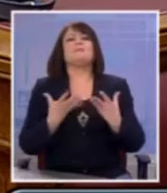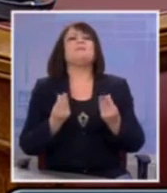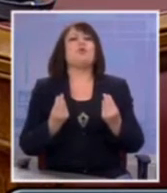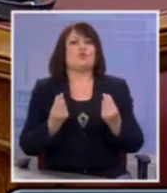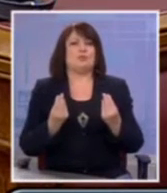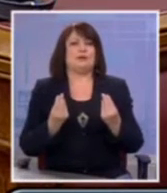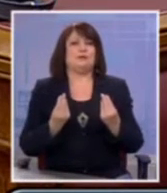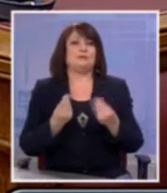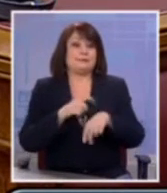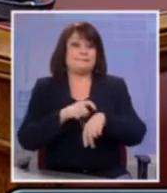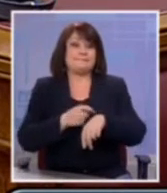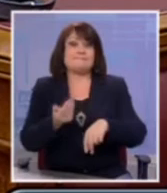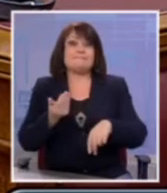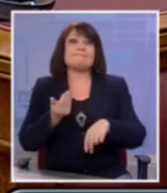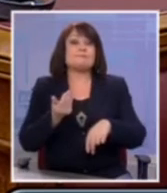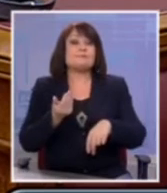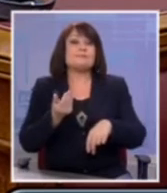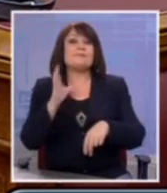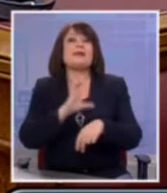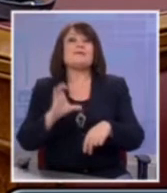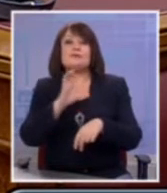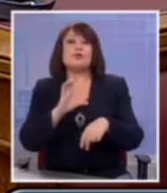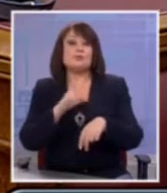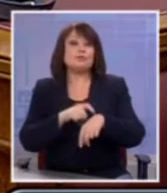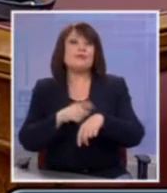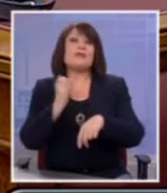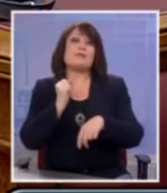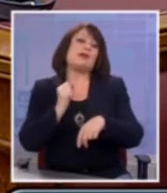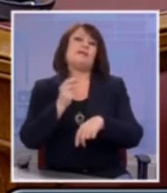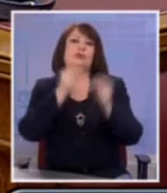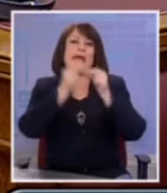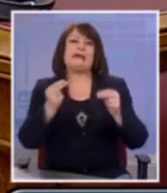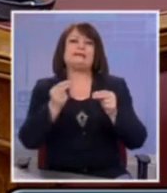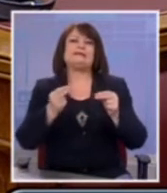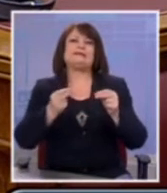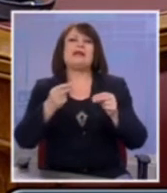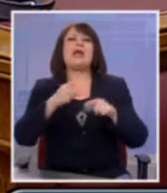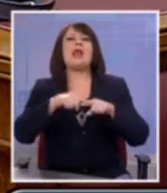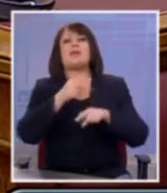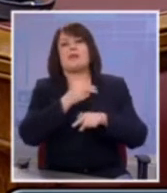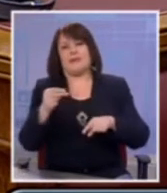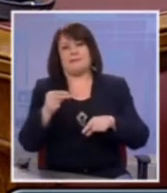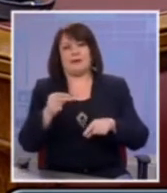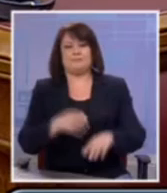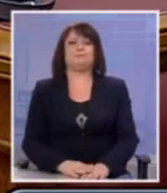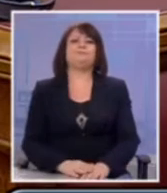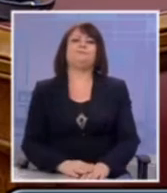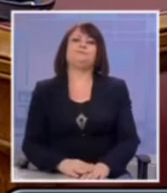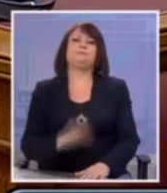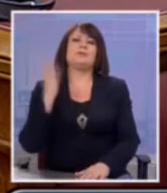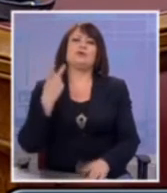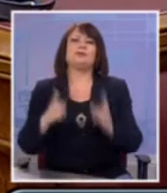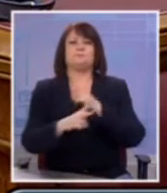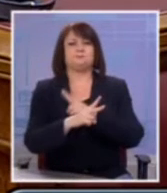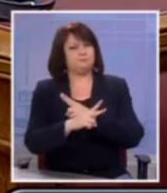μία έγκαιρη παρέμβαση των Ευρωπαίων για την επίλυση του ελληνικού θέματος. Είχε τότε επισκεφτεί ο